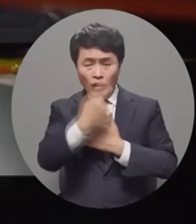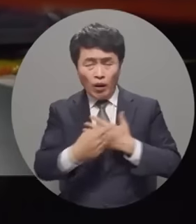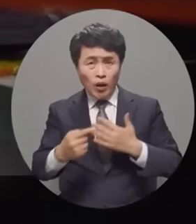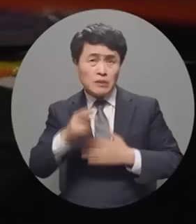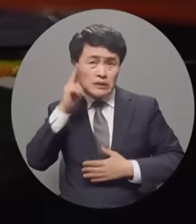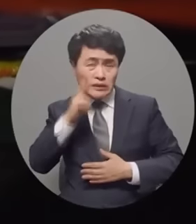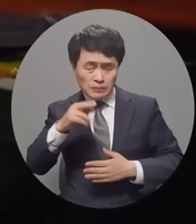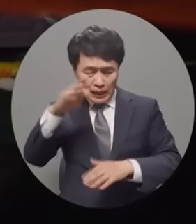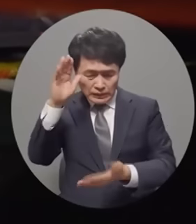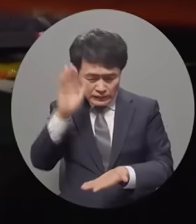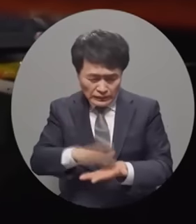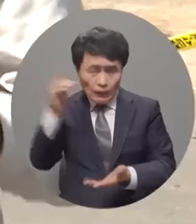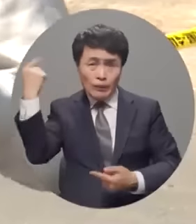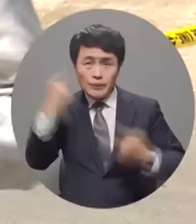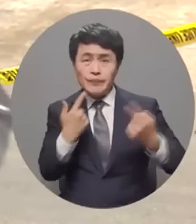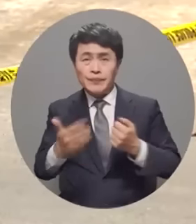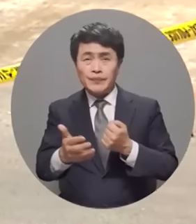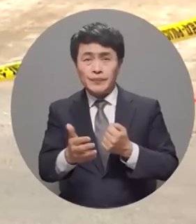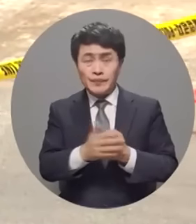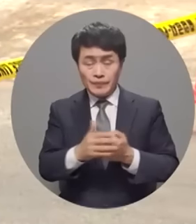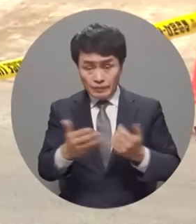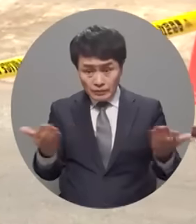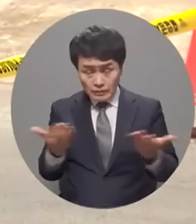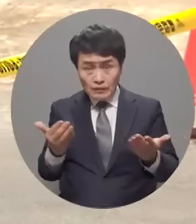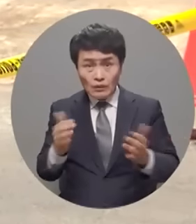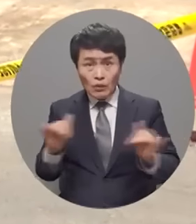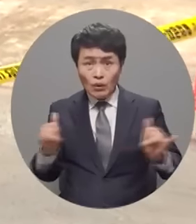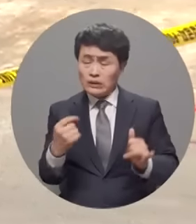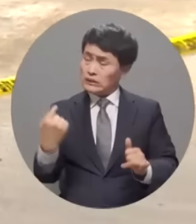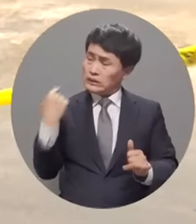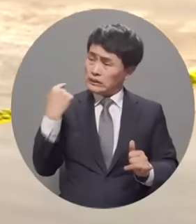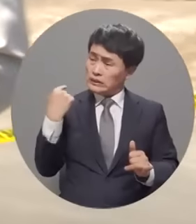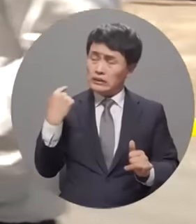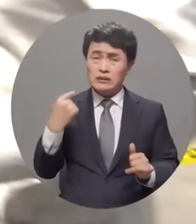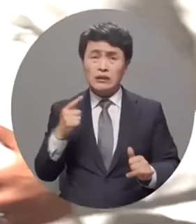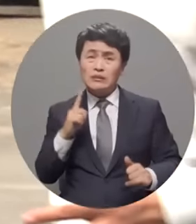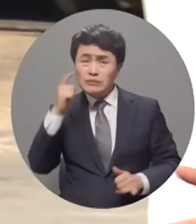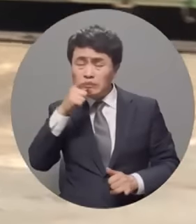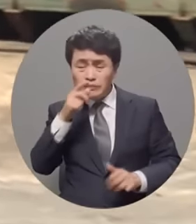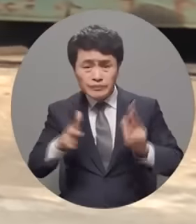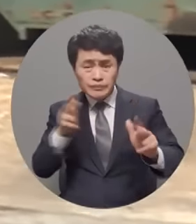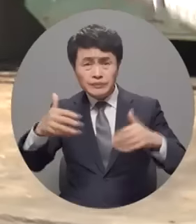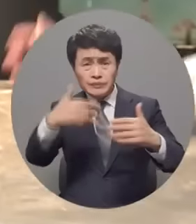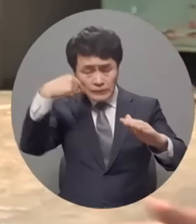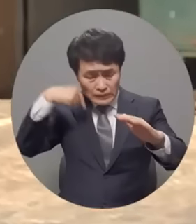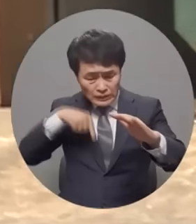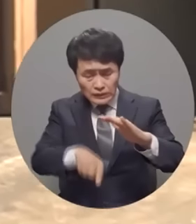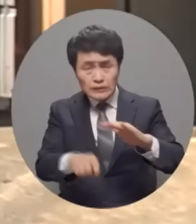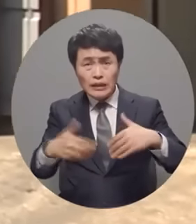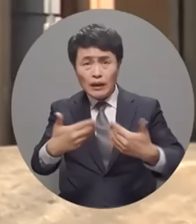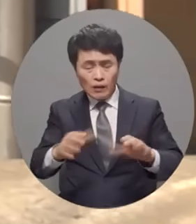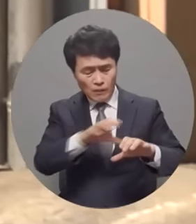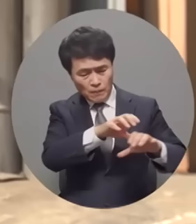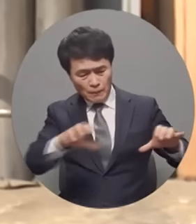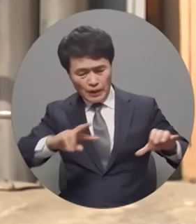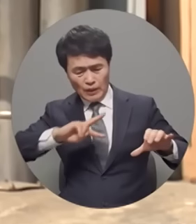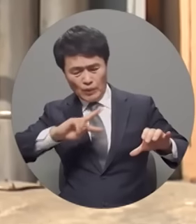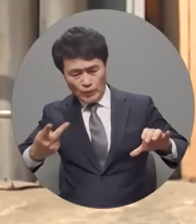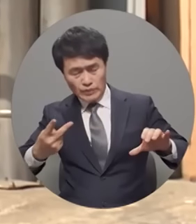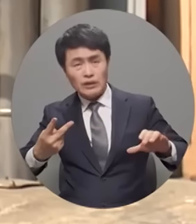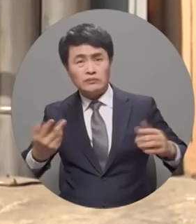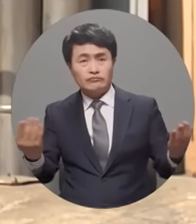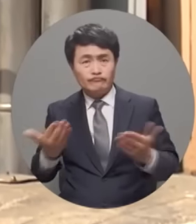화상을 입었습니다. 사고를 당한 노동자들은 제 뒤로 보이는 음식물 쓰레기 처리 시설 지하층에서 배관 교체 작업을 하고